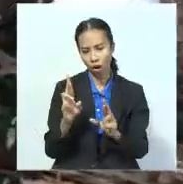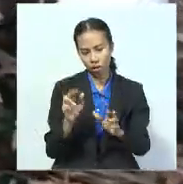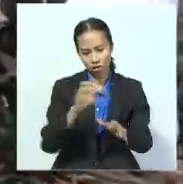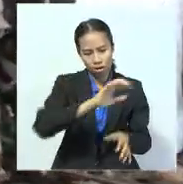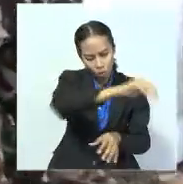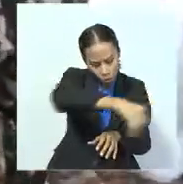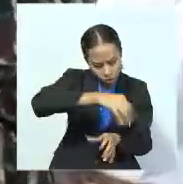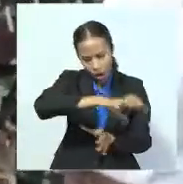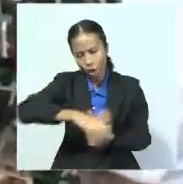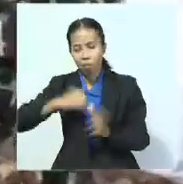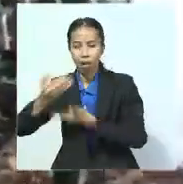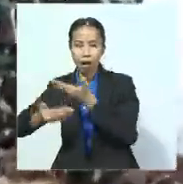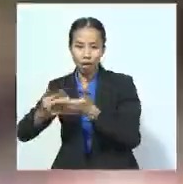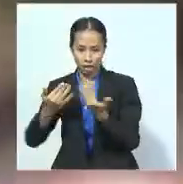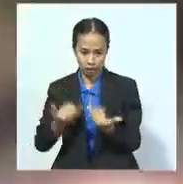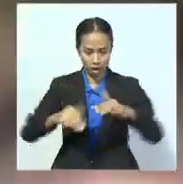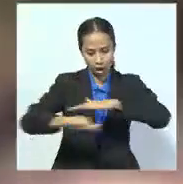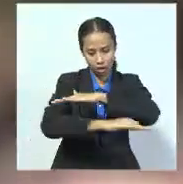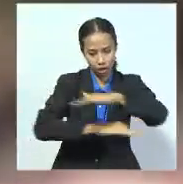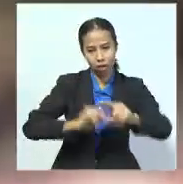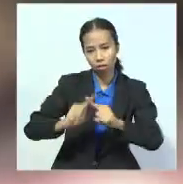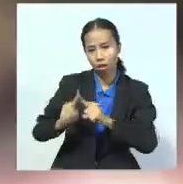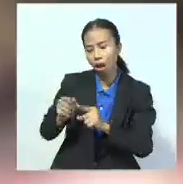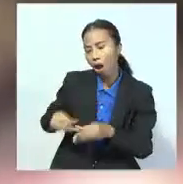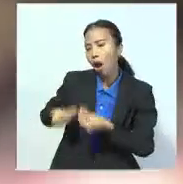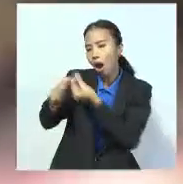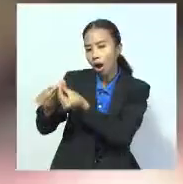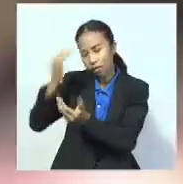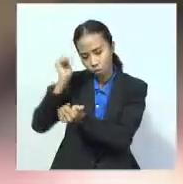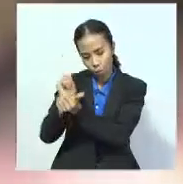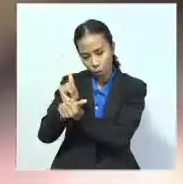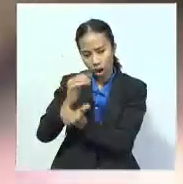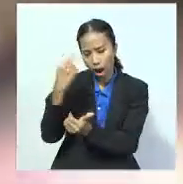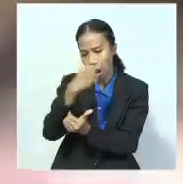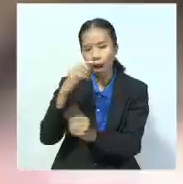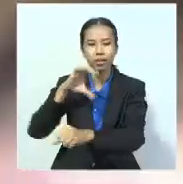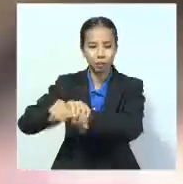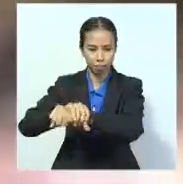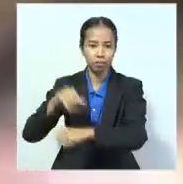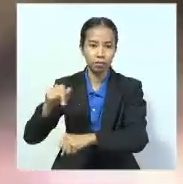แล้วก็นำหลักฐานที่พบส่งให้พนักงานสอบสวนหาตัวผู้กระทำผิดต่อไปค่ะ